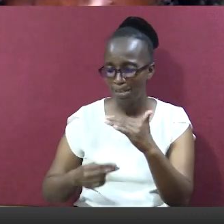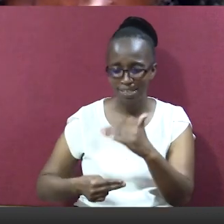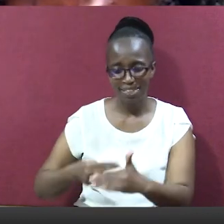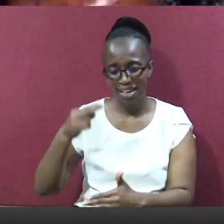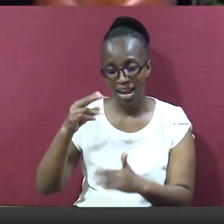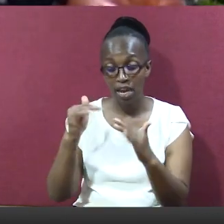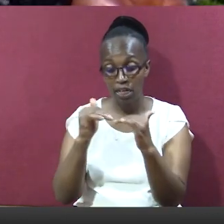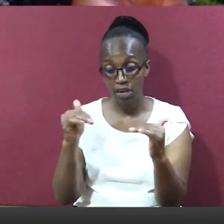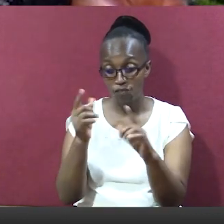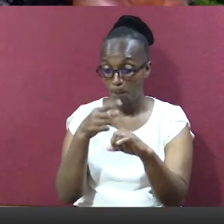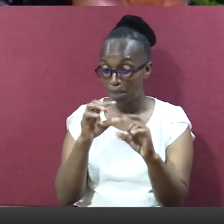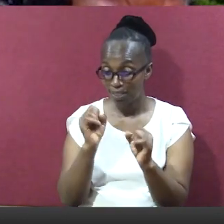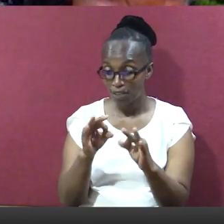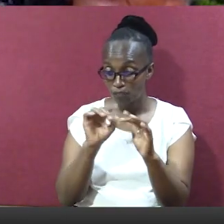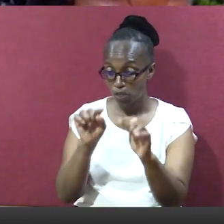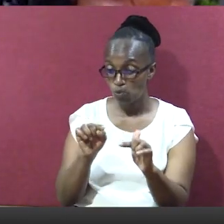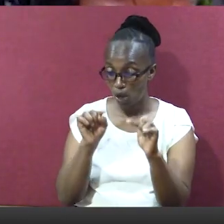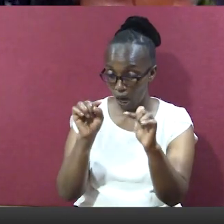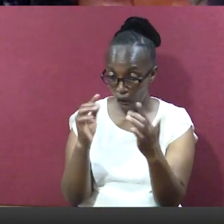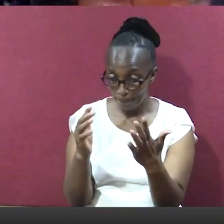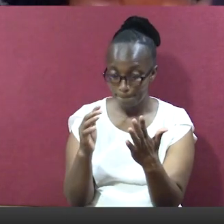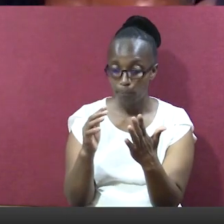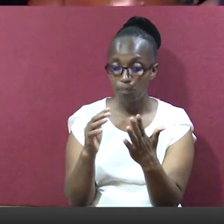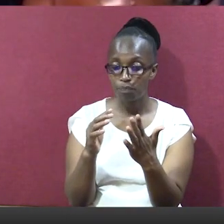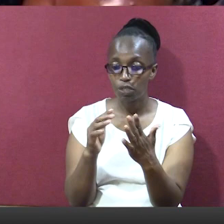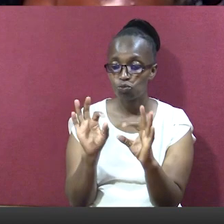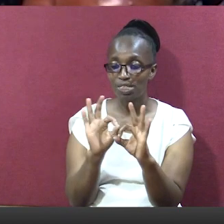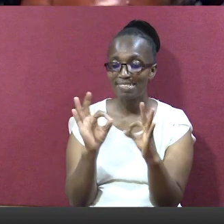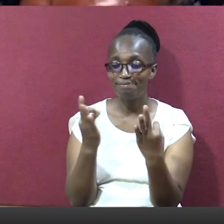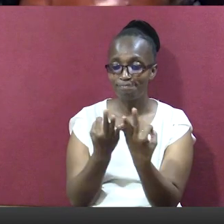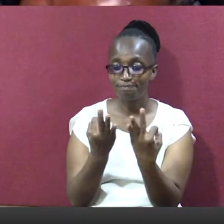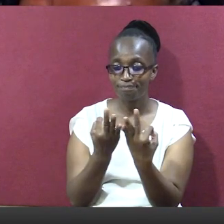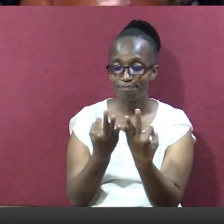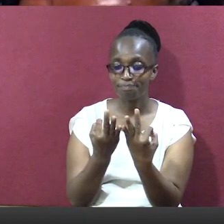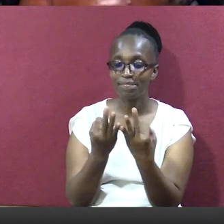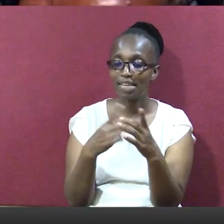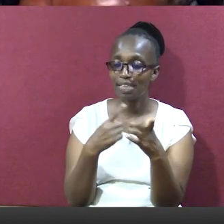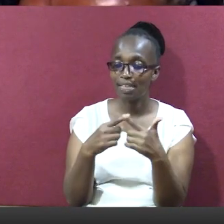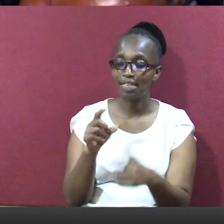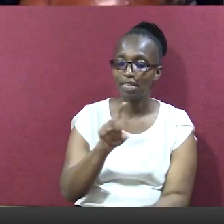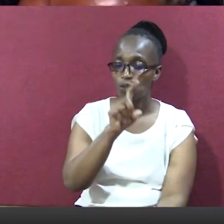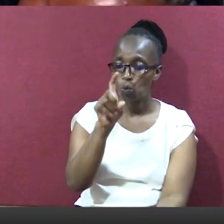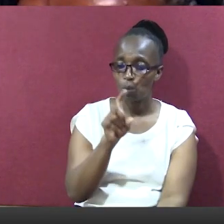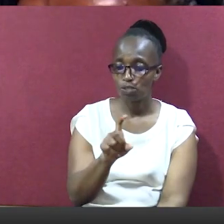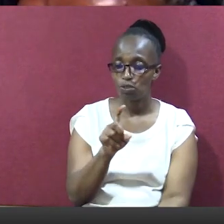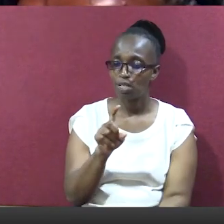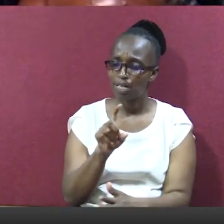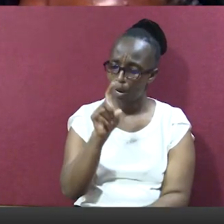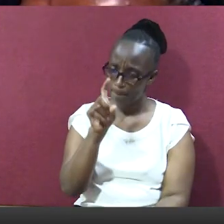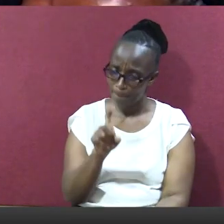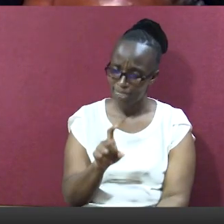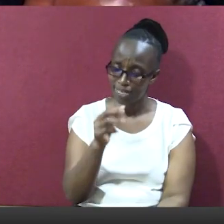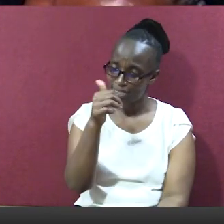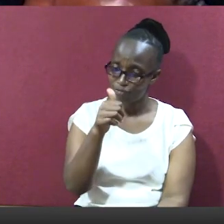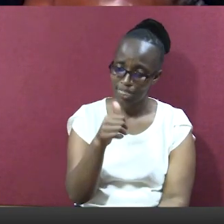hii inaendelea huwa inafanyika katika viwango vya juu sana, lakini ukirejea katika jamii hapa